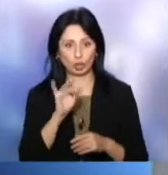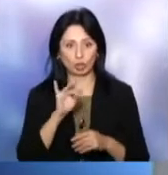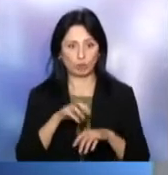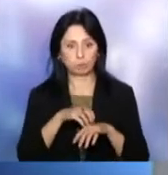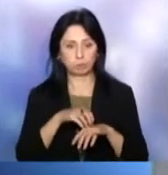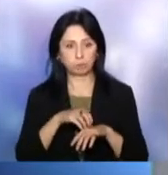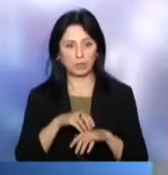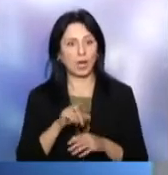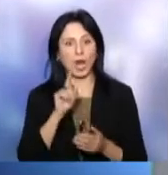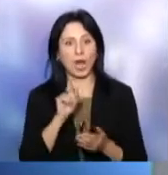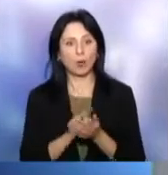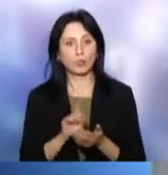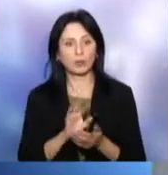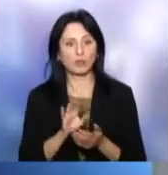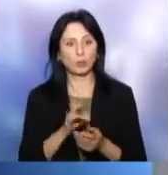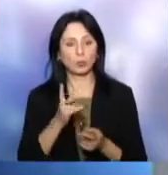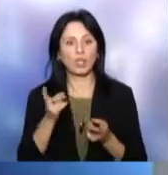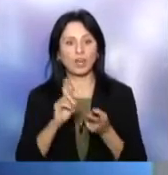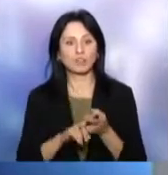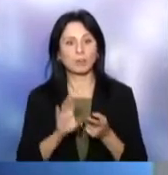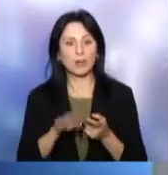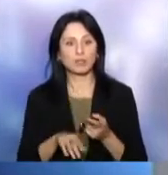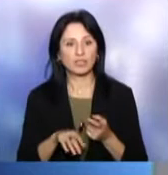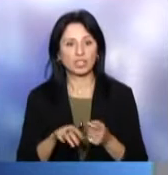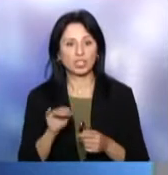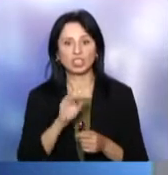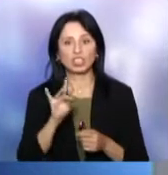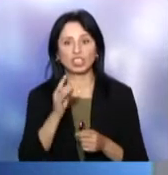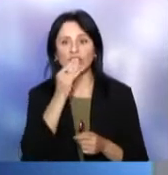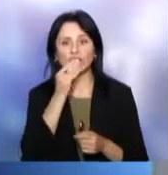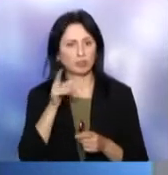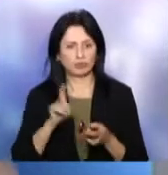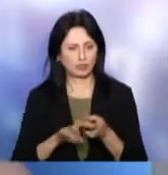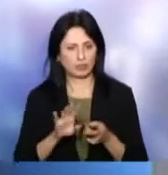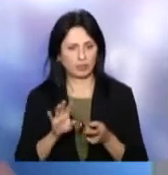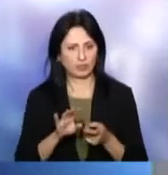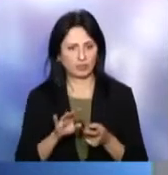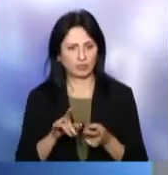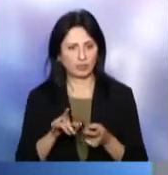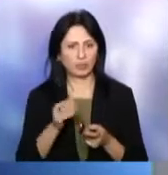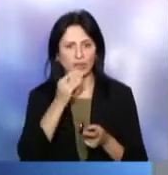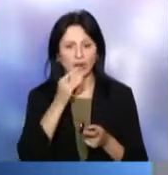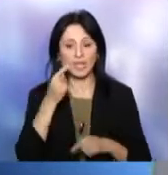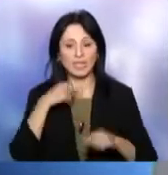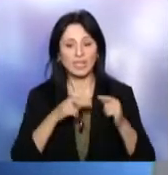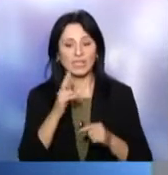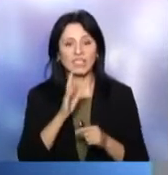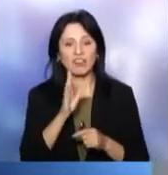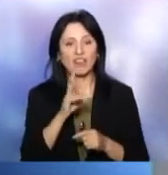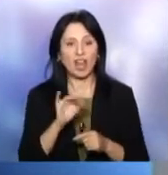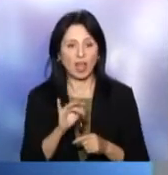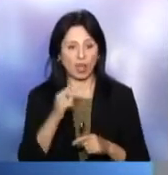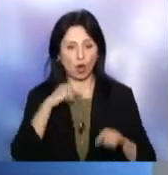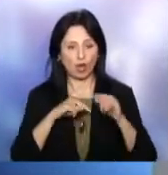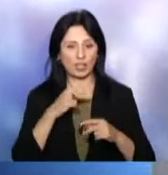არ არის აუცილებელი, რომ ეს დაუკავშიროთ მაინც და მაინც ცხიმიანს აკვებს. შეიძლება ადამიანს ნახშირწყლოვანი ცვლა ჰქონდეს დარღვეული